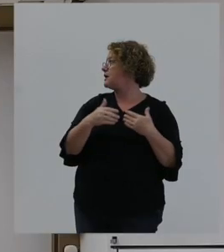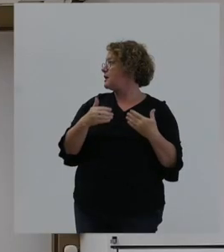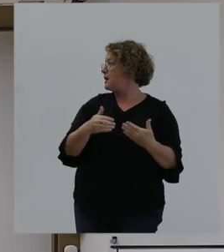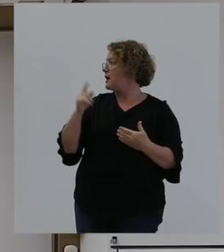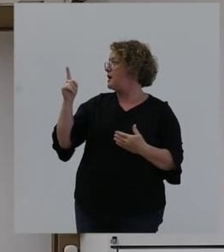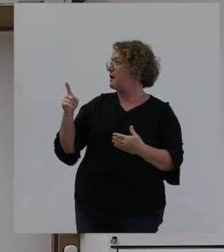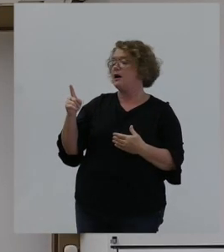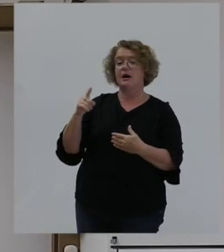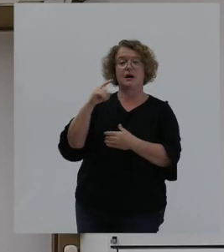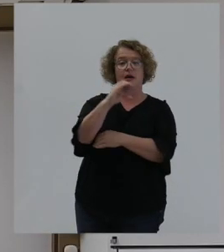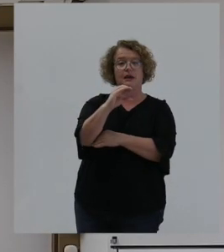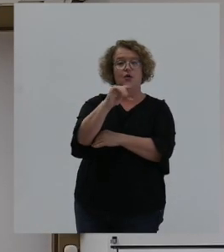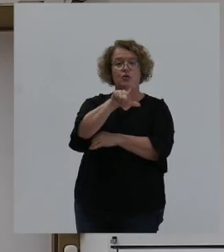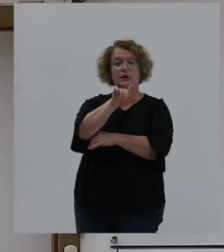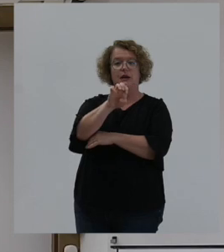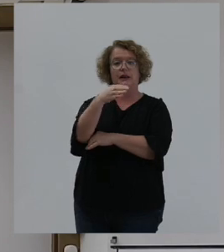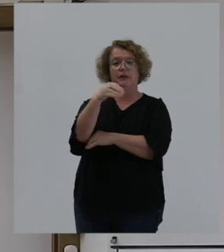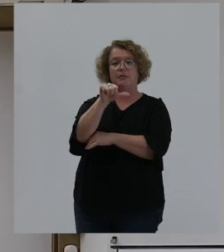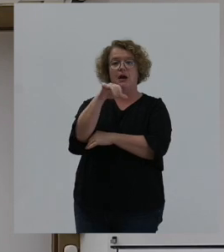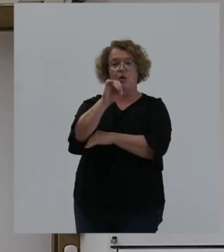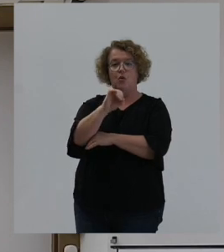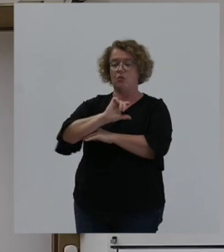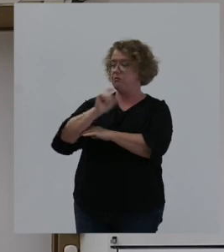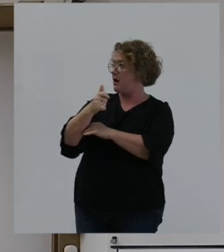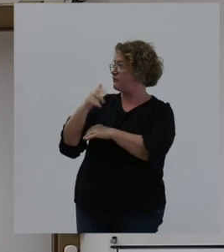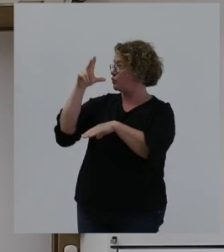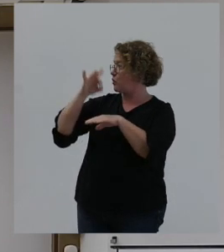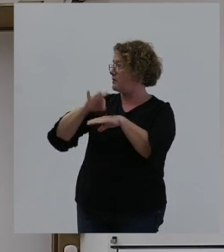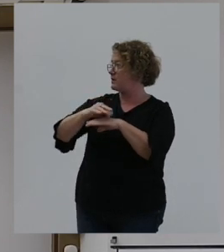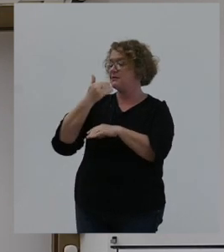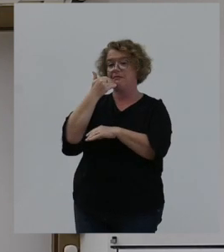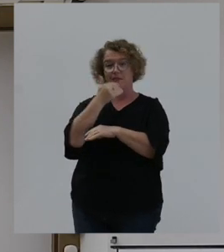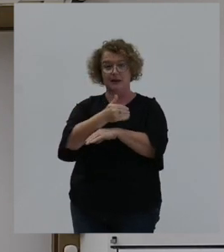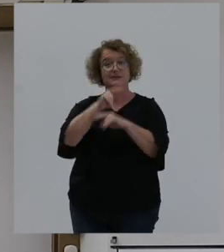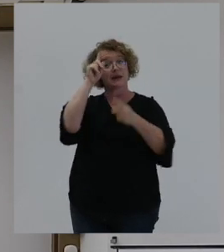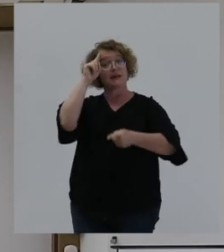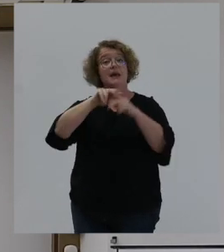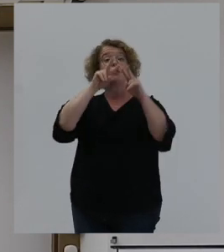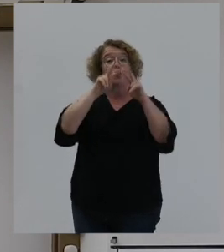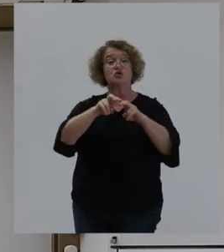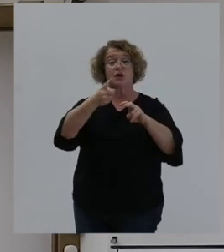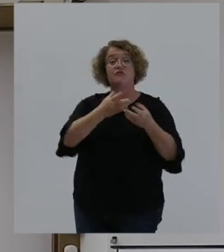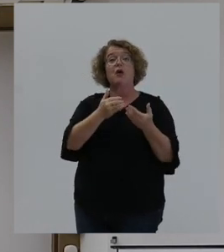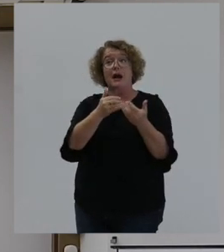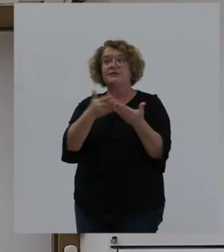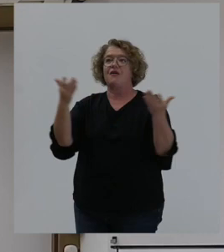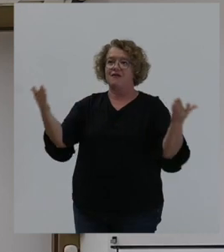Caroline Lemao, je pense, qui va prendre la parole. Merci pour 3 minutes. Merci beaucoup. La recherche, vous l'attendiez, la voici.